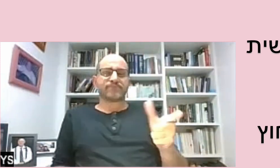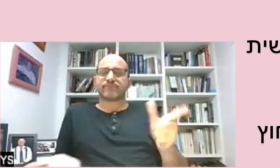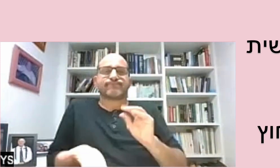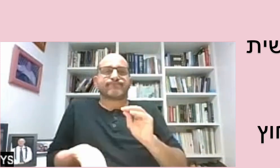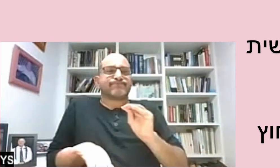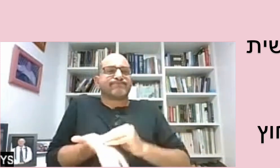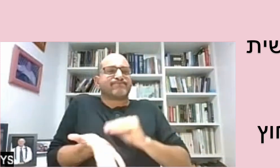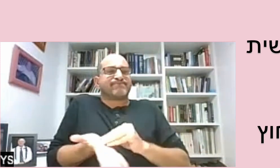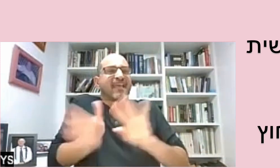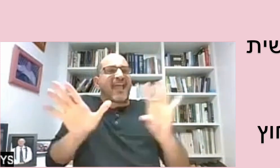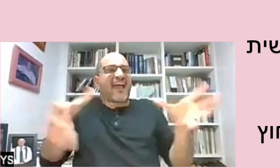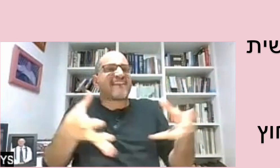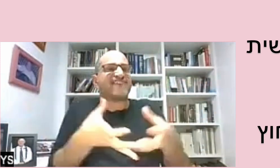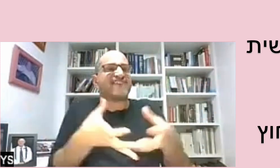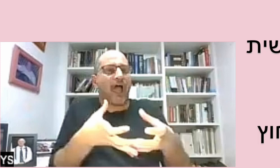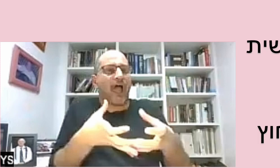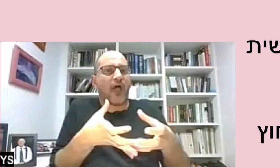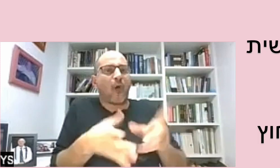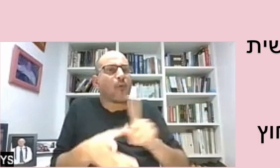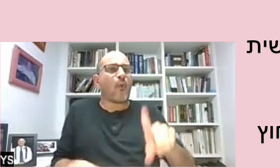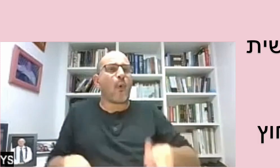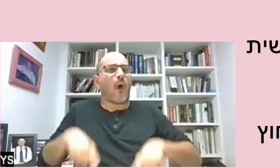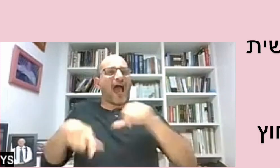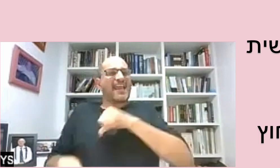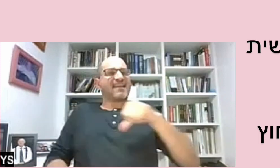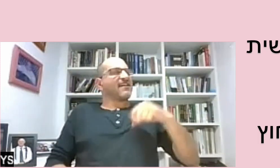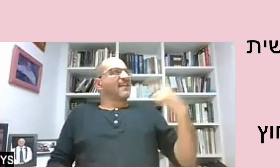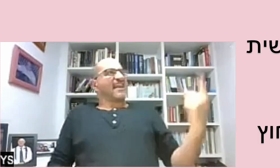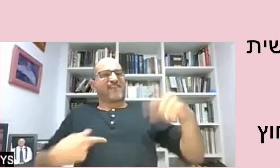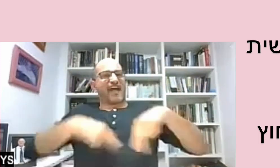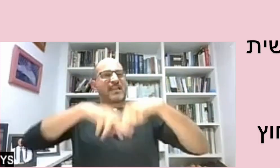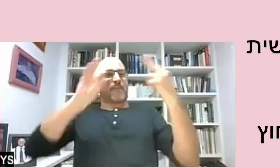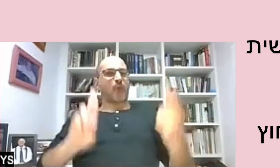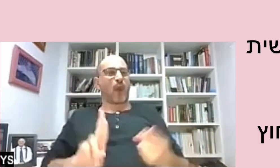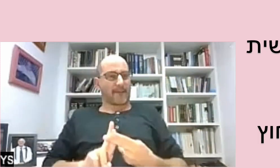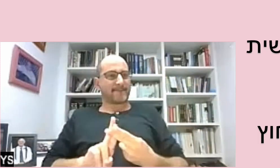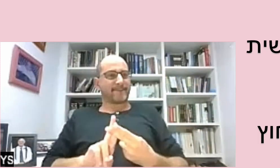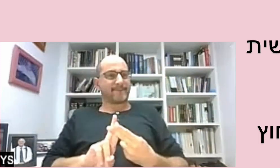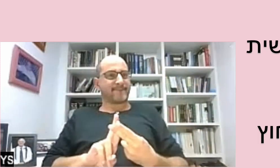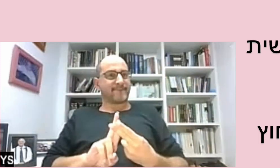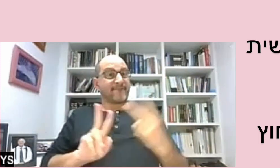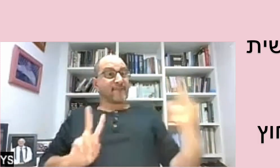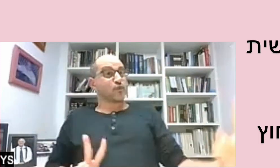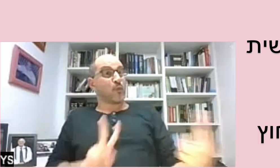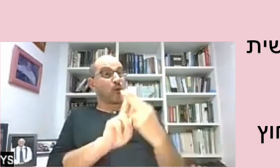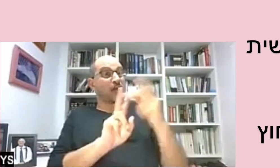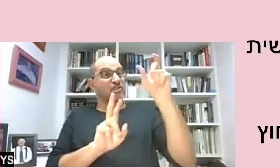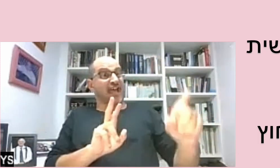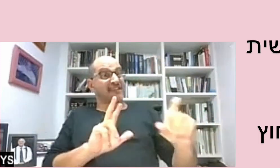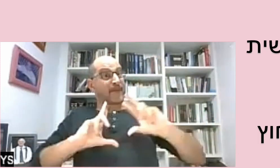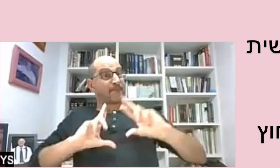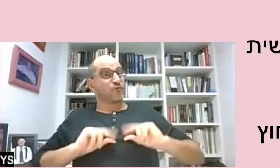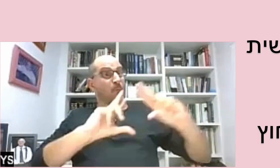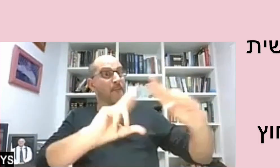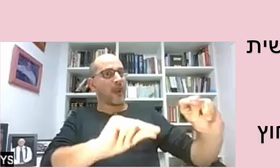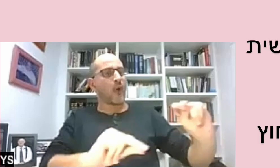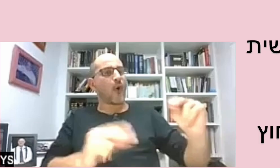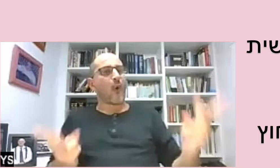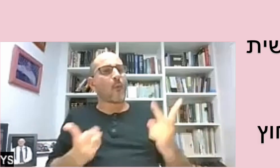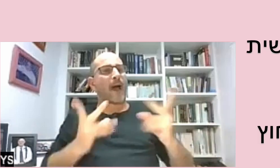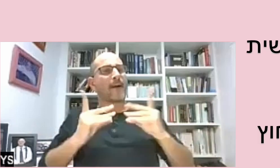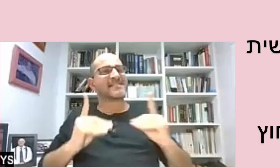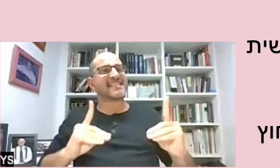קודם כל, האדם זקוק לחברה, הוא לא חי לבד בעולם. כשהוא פוגש